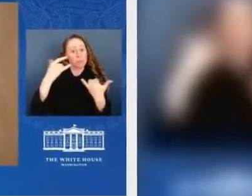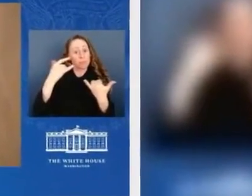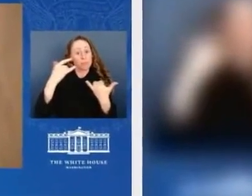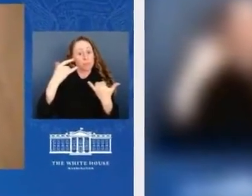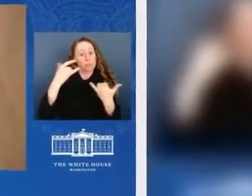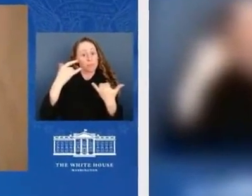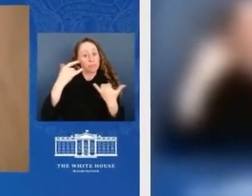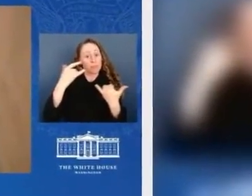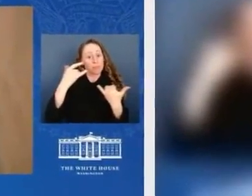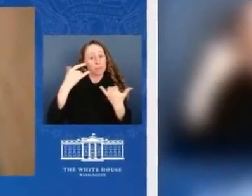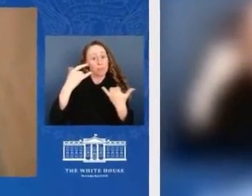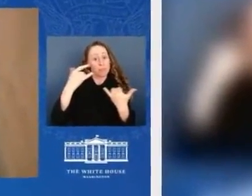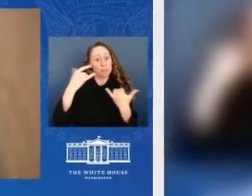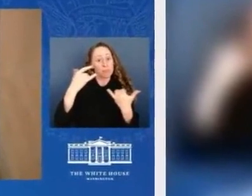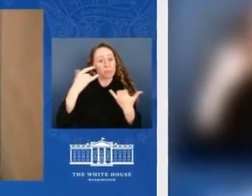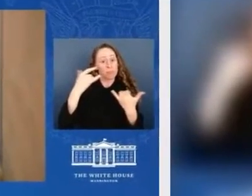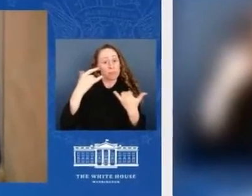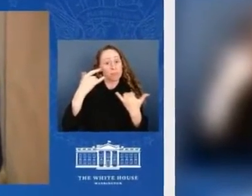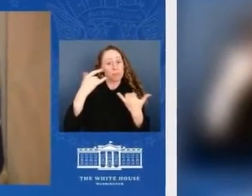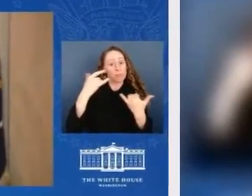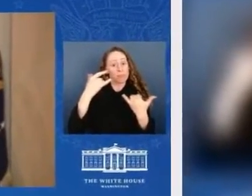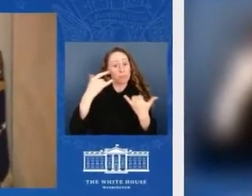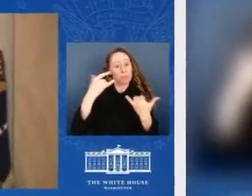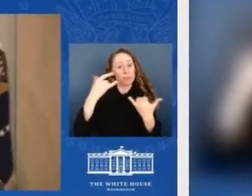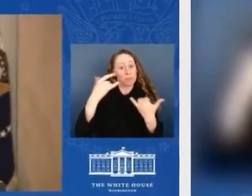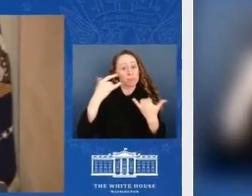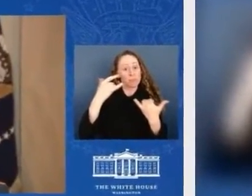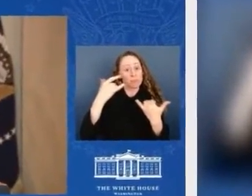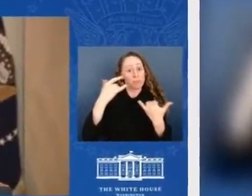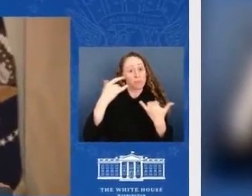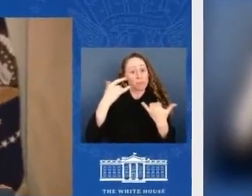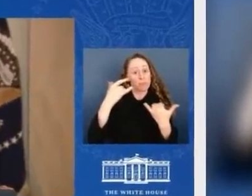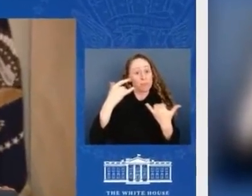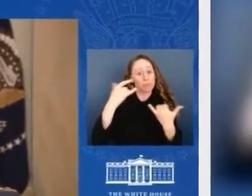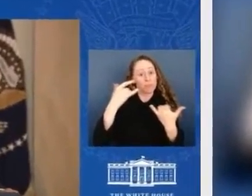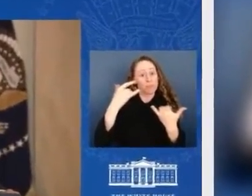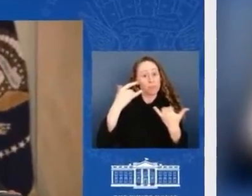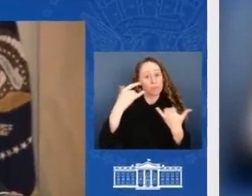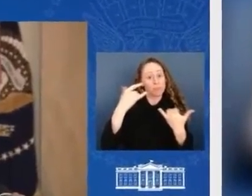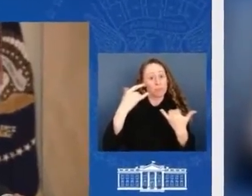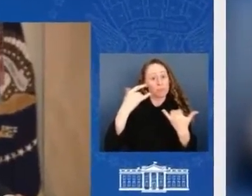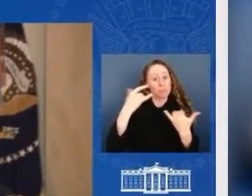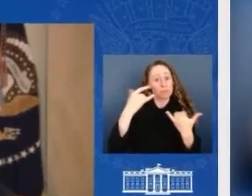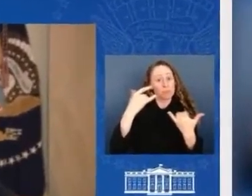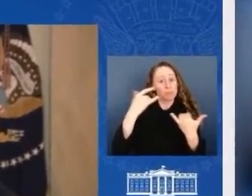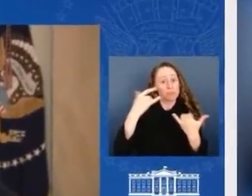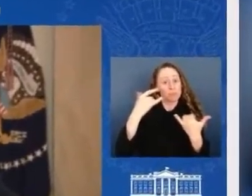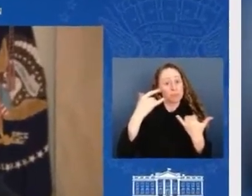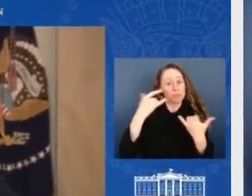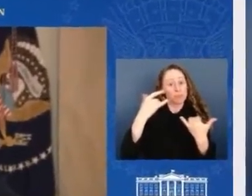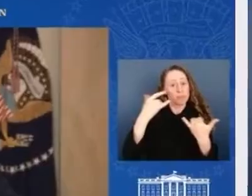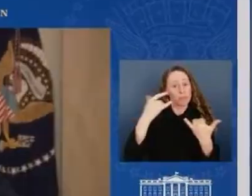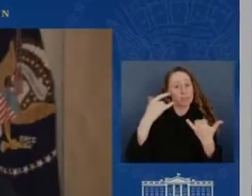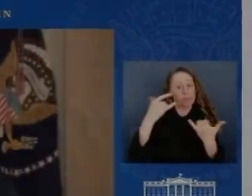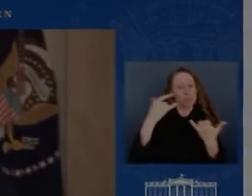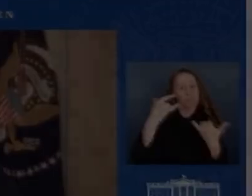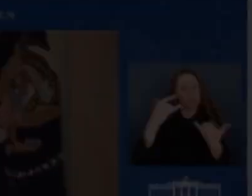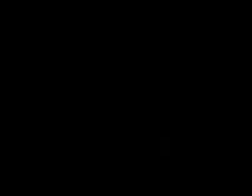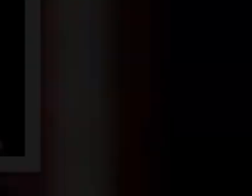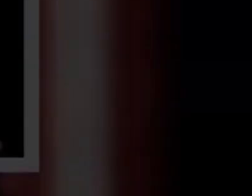대해 사실상 면책특권을 인정한 것을 두고 미국에는 왕이 없고 대통령은 물론 누구도 법 위에 있지 않다고